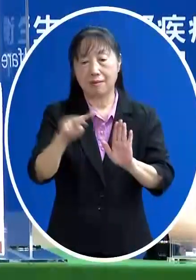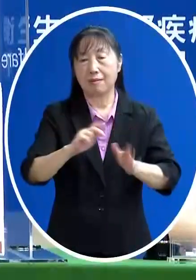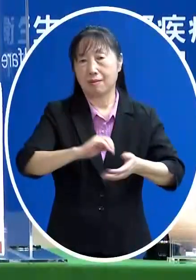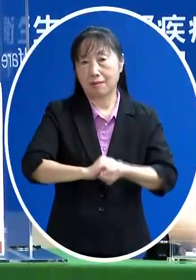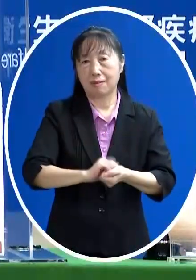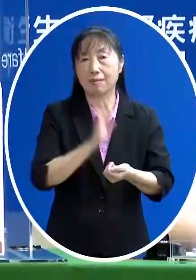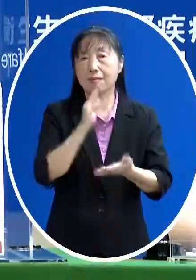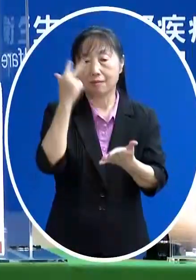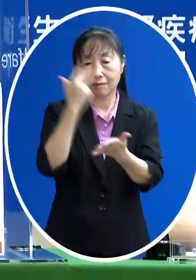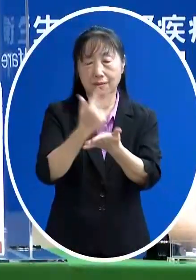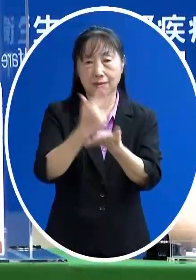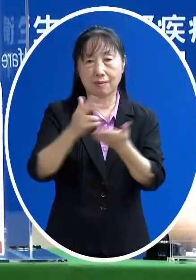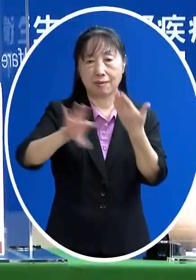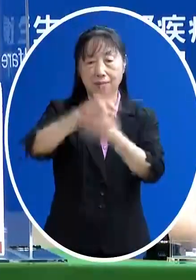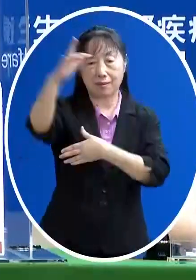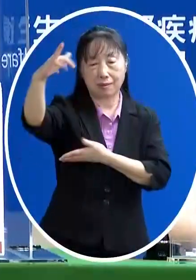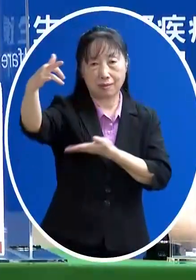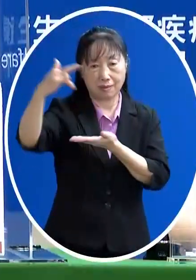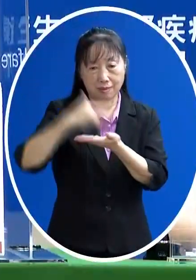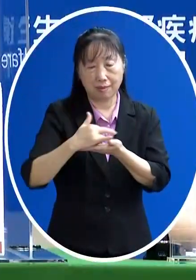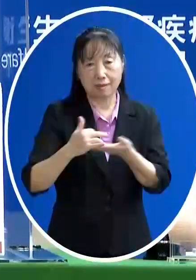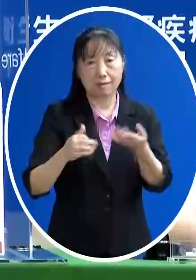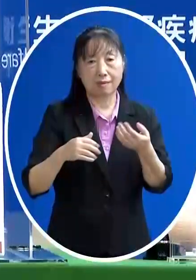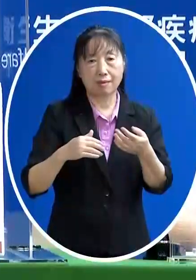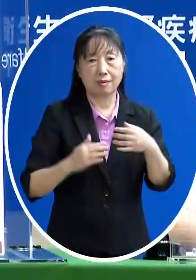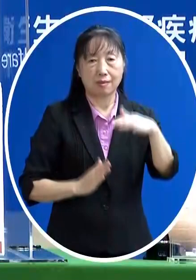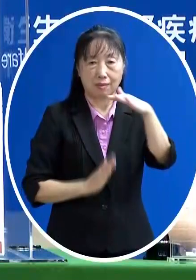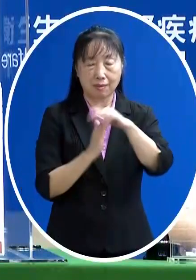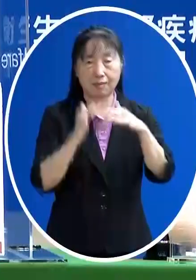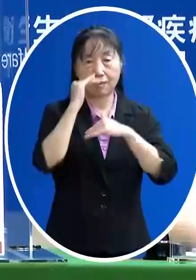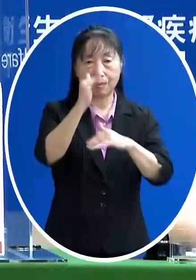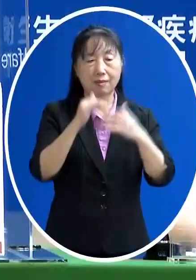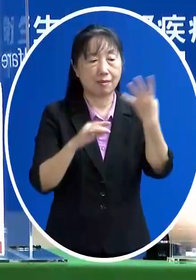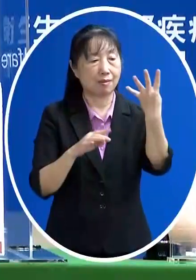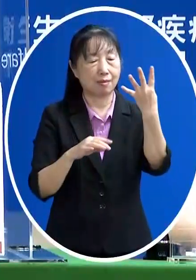个每周入境的上限4万人可以增加到什么程度，这样子。